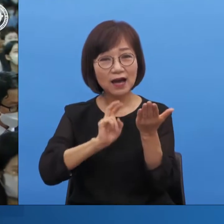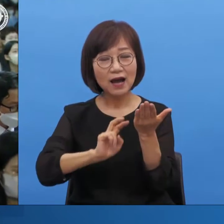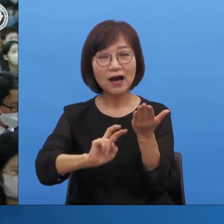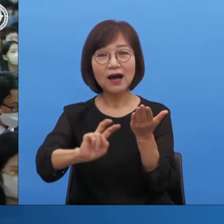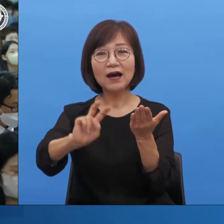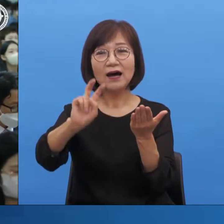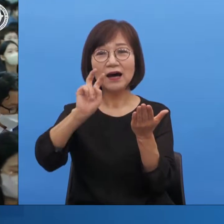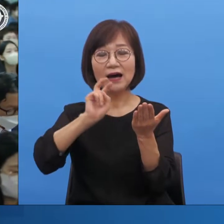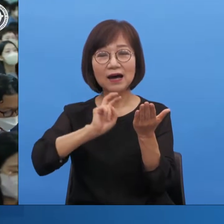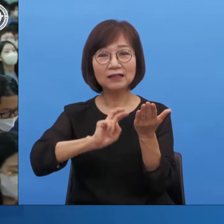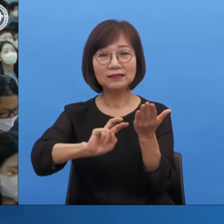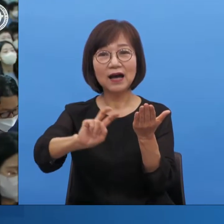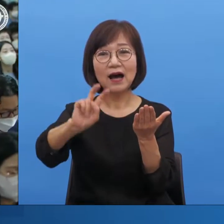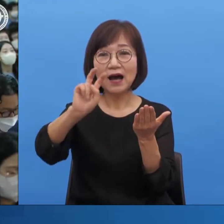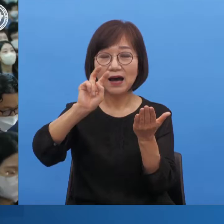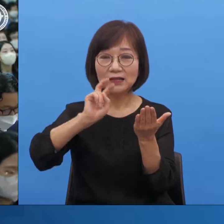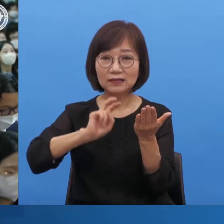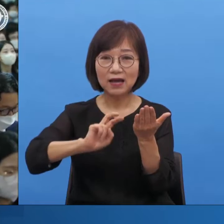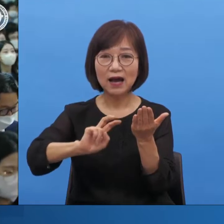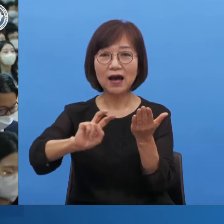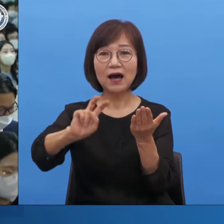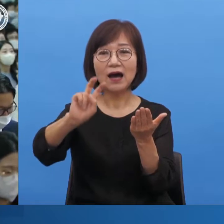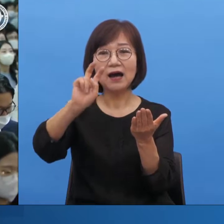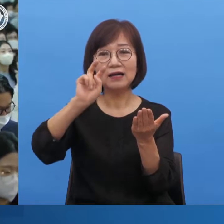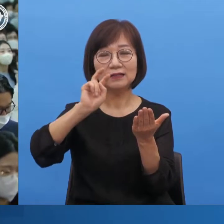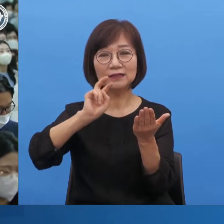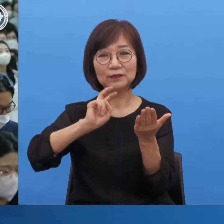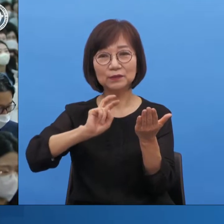언약 나